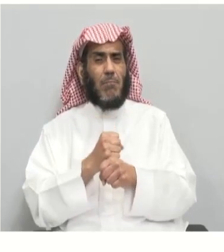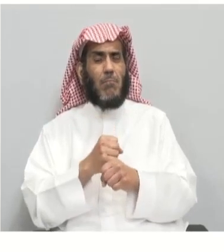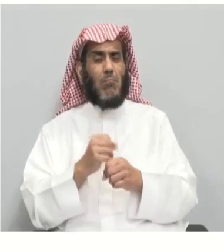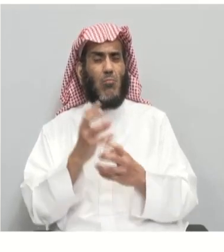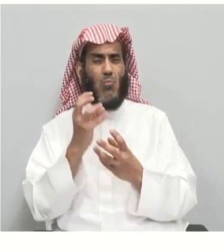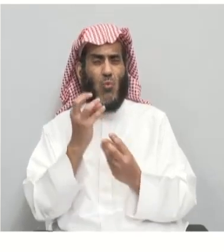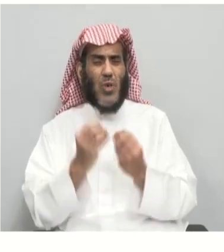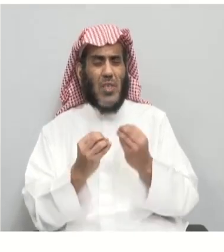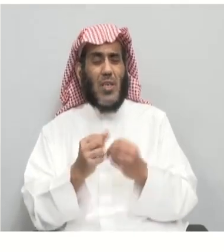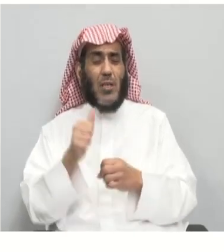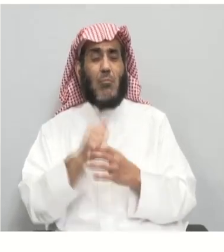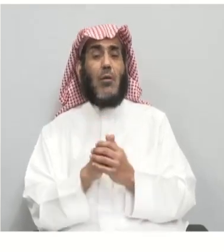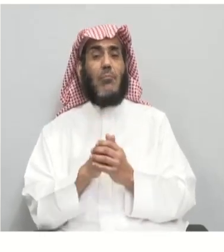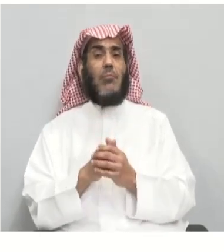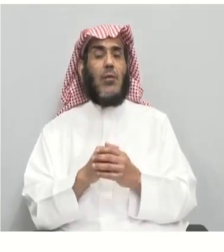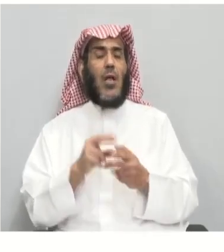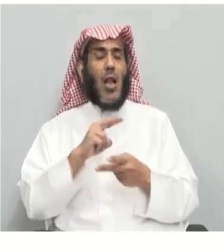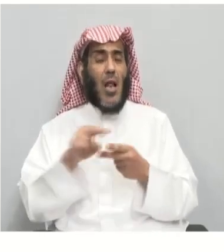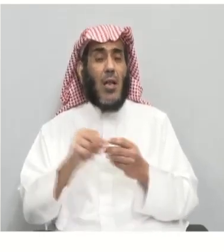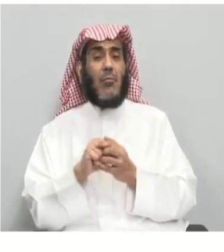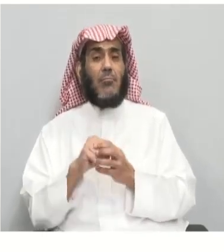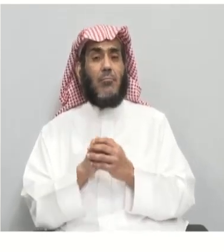مرشدات الماء الحل